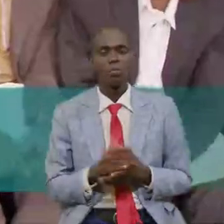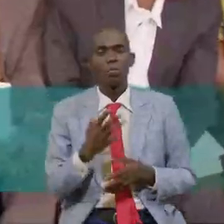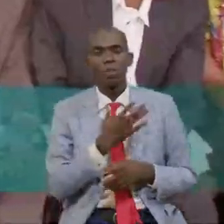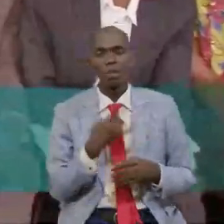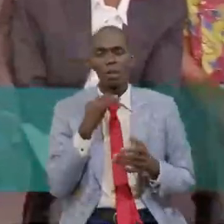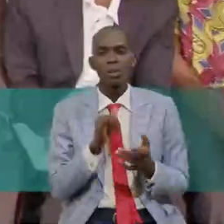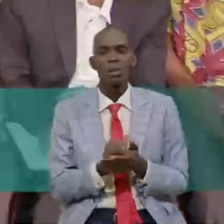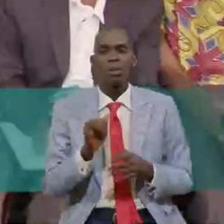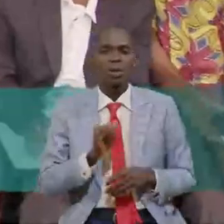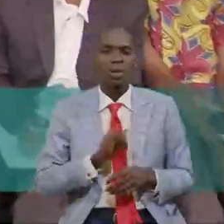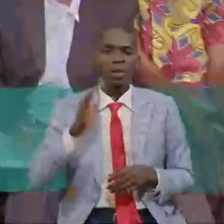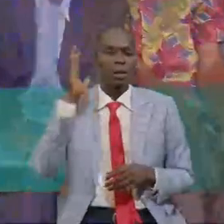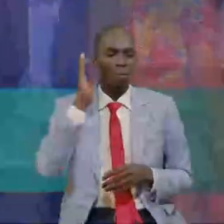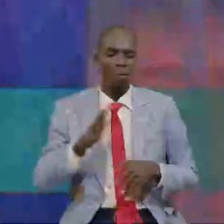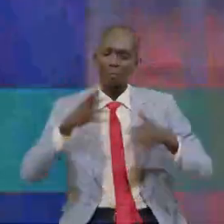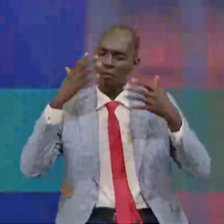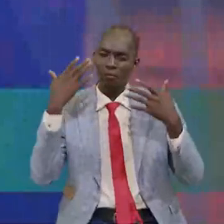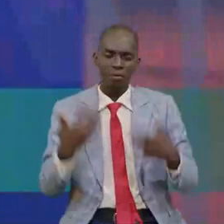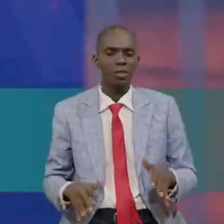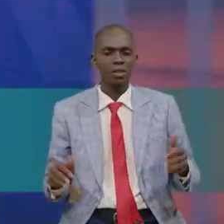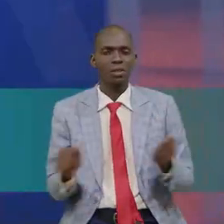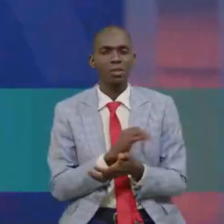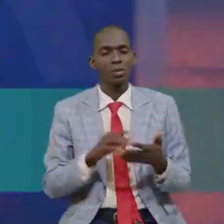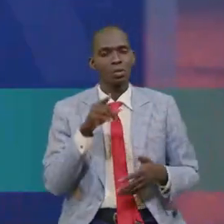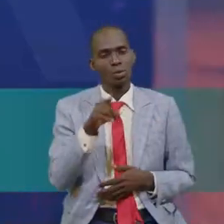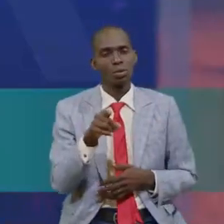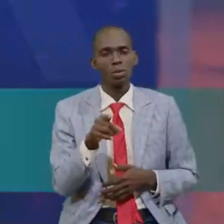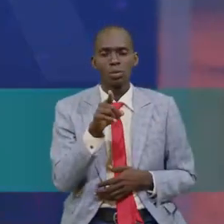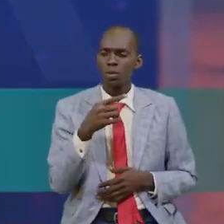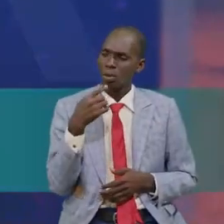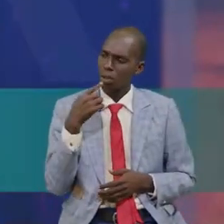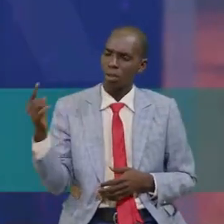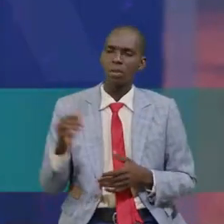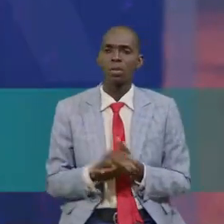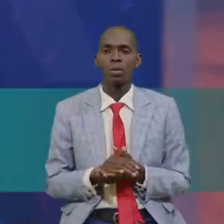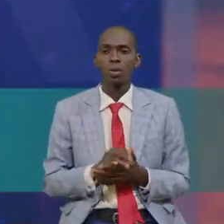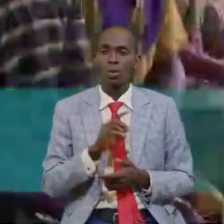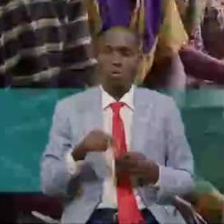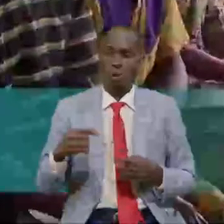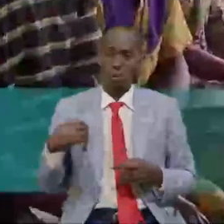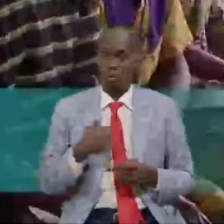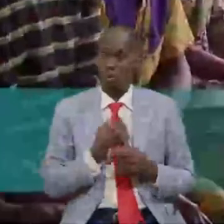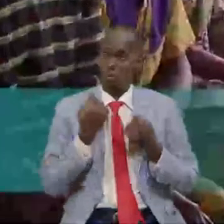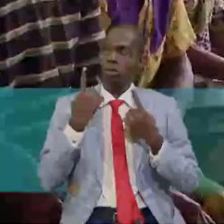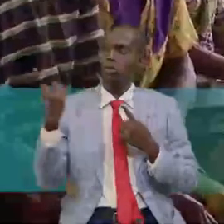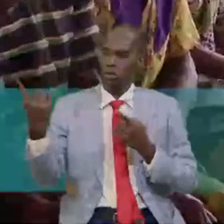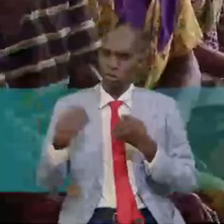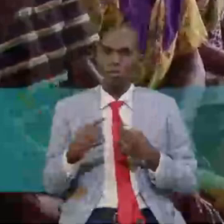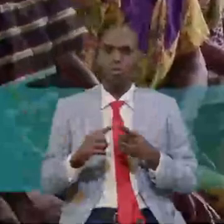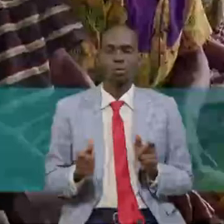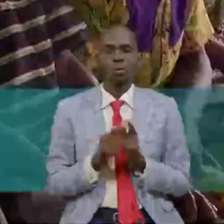Et disant, je vais t'achever. Dis-leur. Quand nous allons nous réveiller, venez maintenant.